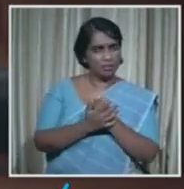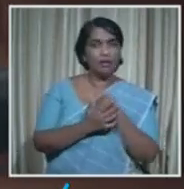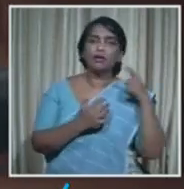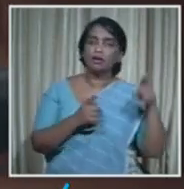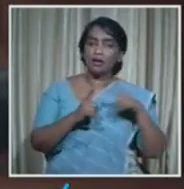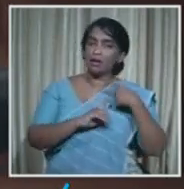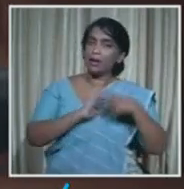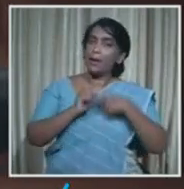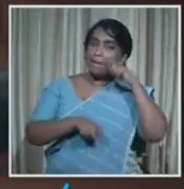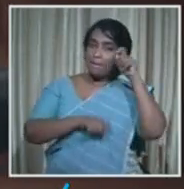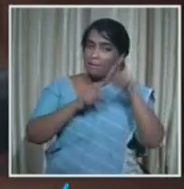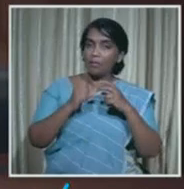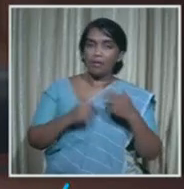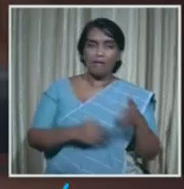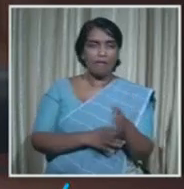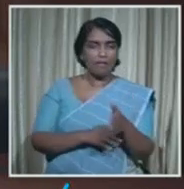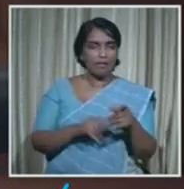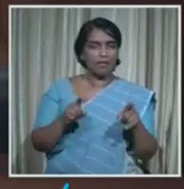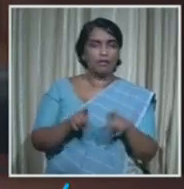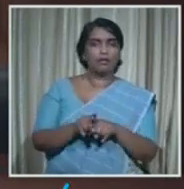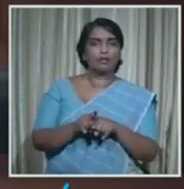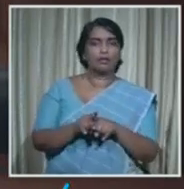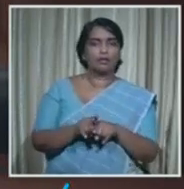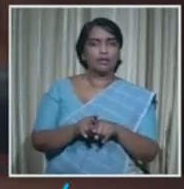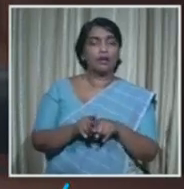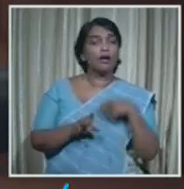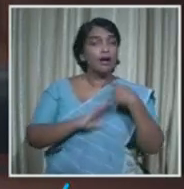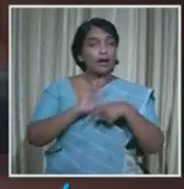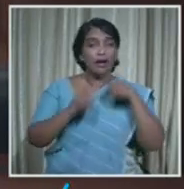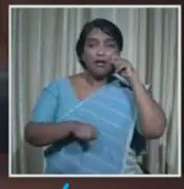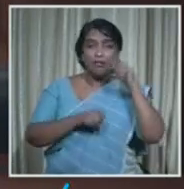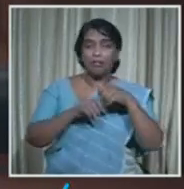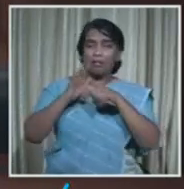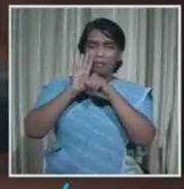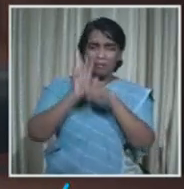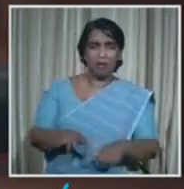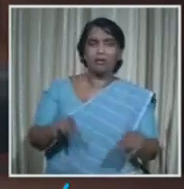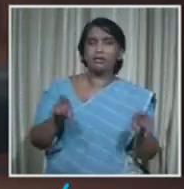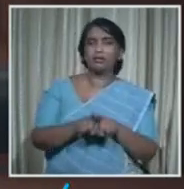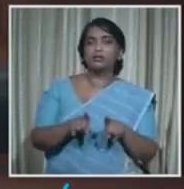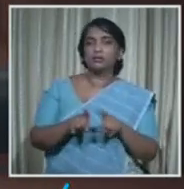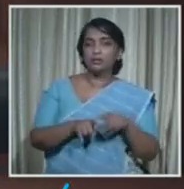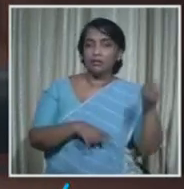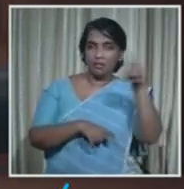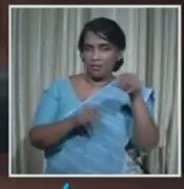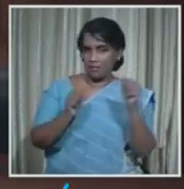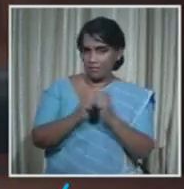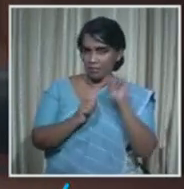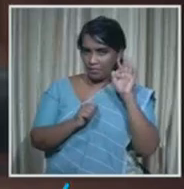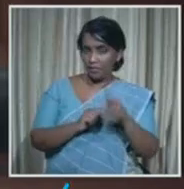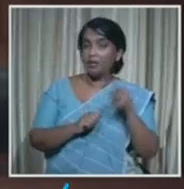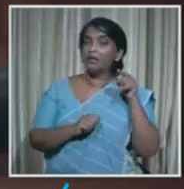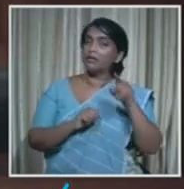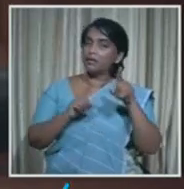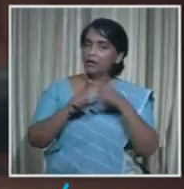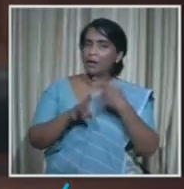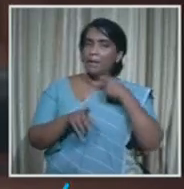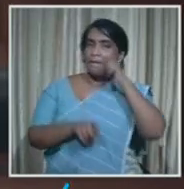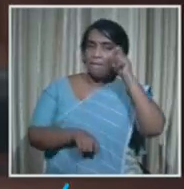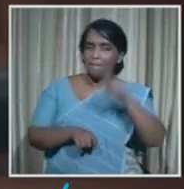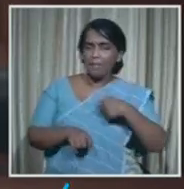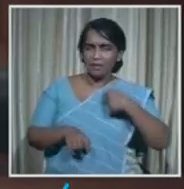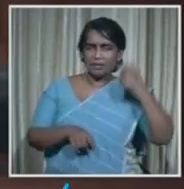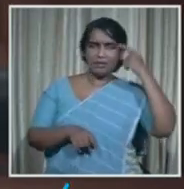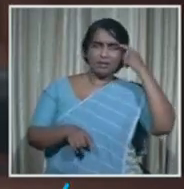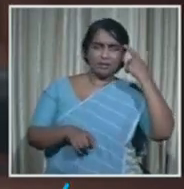රටේ ජනතාව වහල්ලු රටේ ජනතාව යටත් පුරවැසියන් ලෙස තමුන්නාන්සලා කටයුතු කරා ඒ නිසා ජනතාවගේ මේ දැනෙමින්